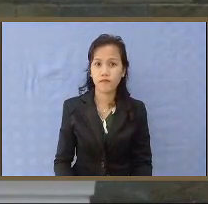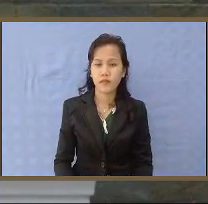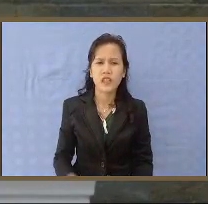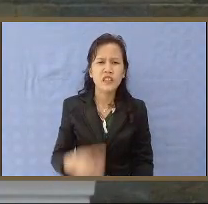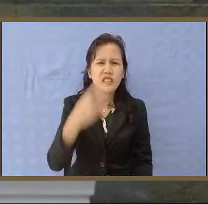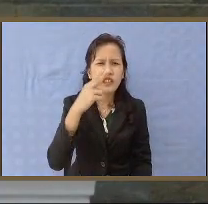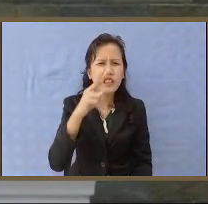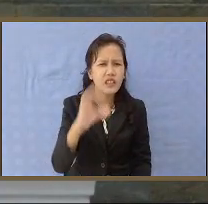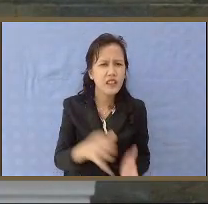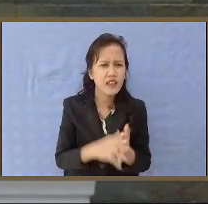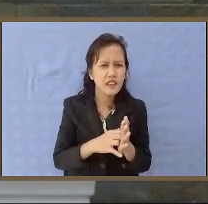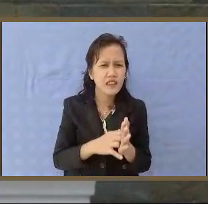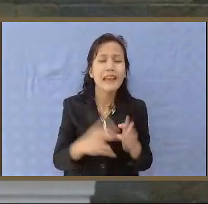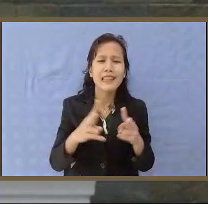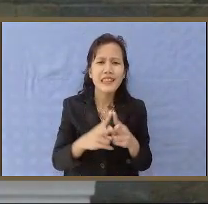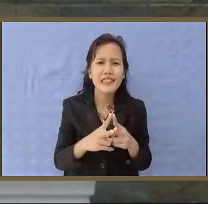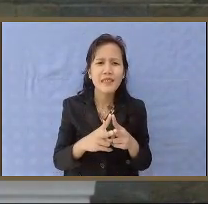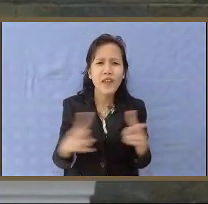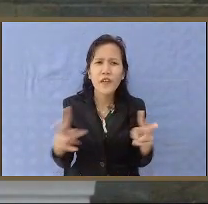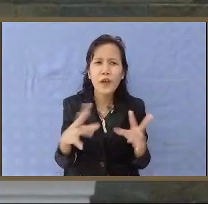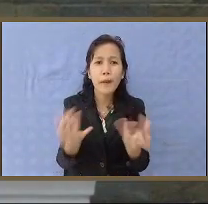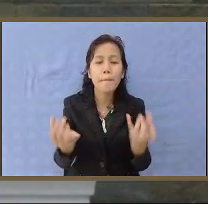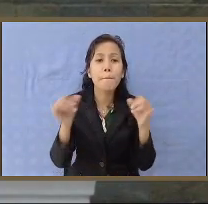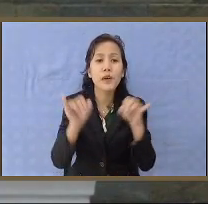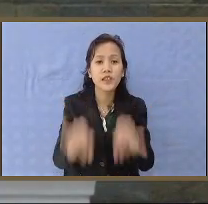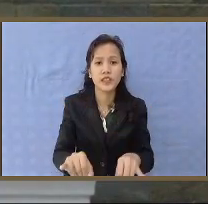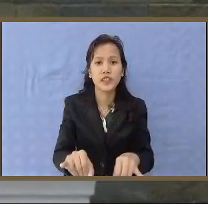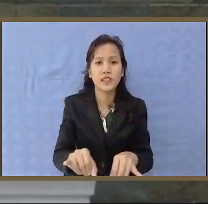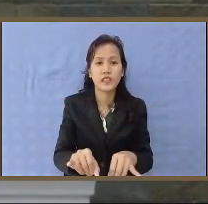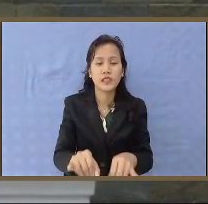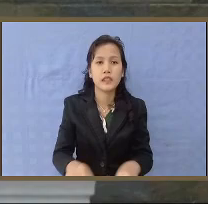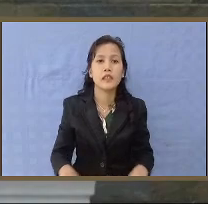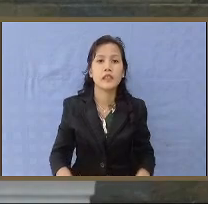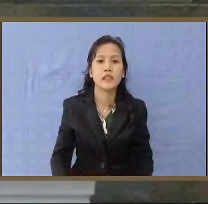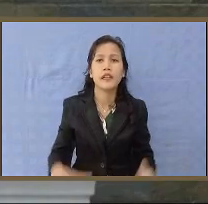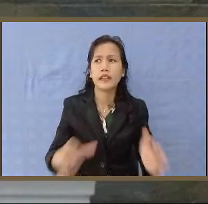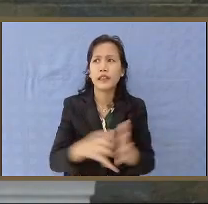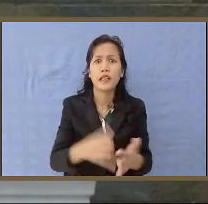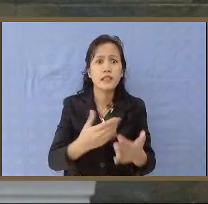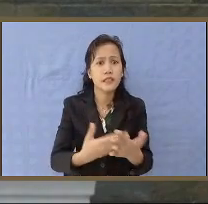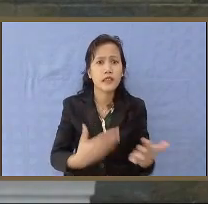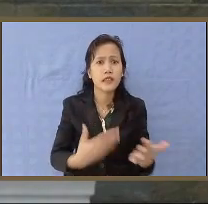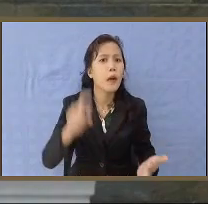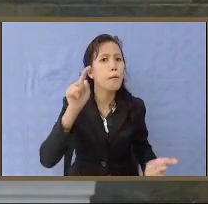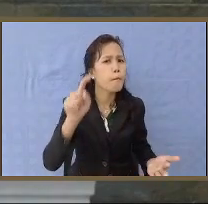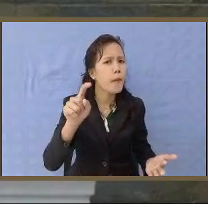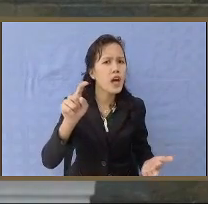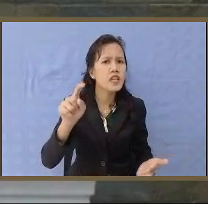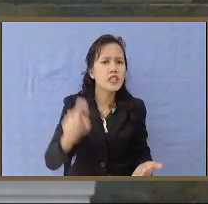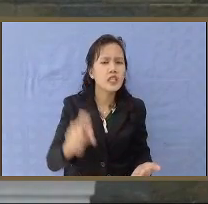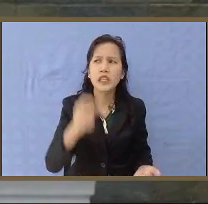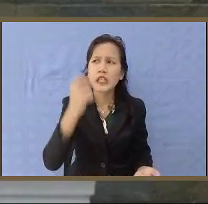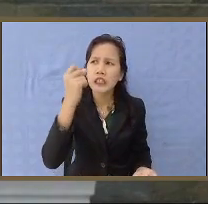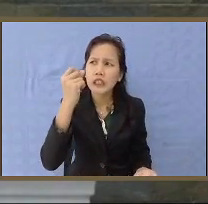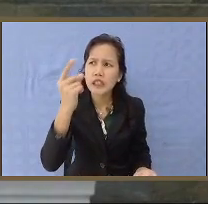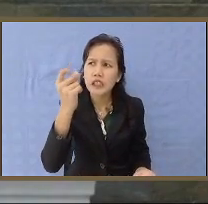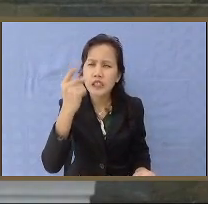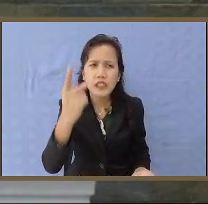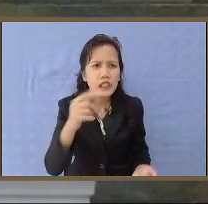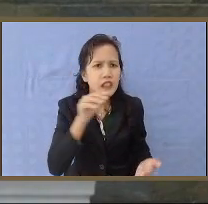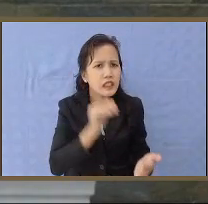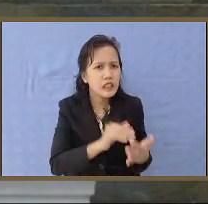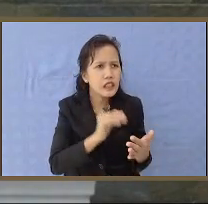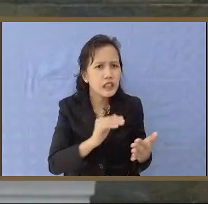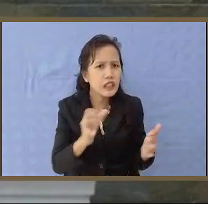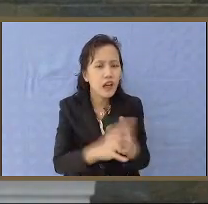See? So it is very important. Yung mga bagay na ito ay dapat po natin itong i-check, mga kapatid. Because these are important